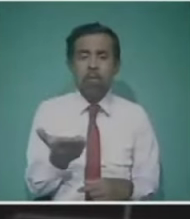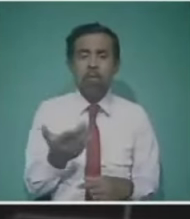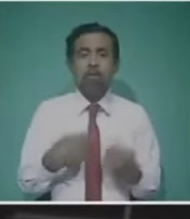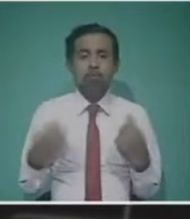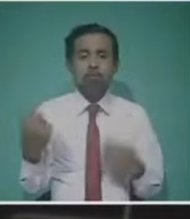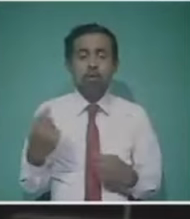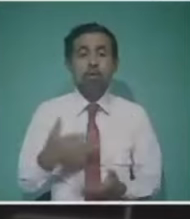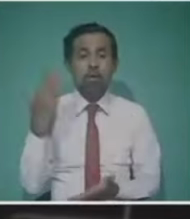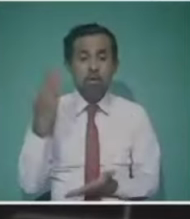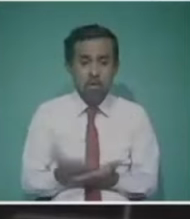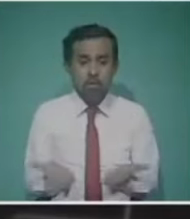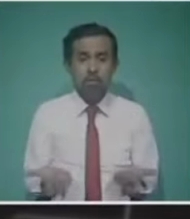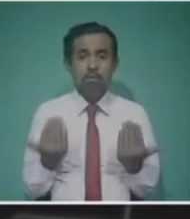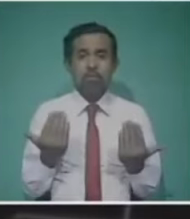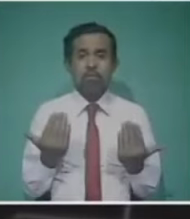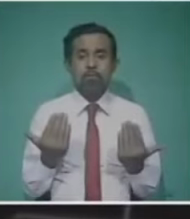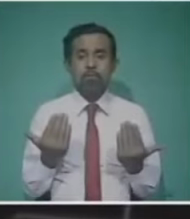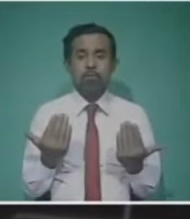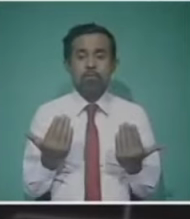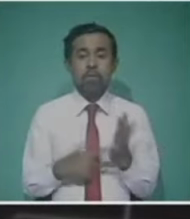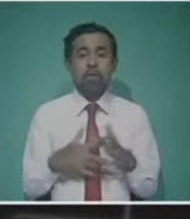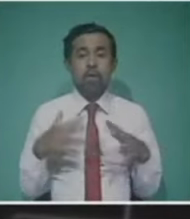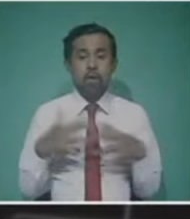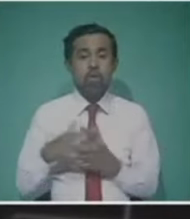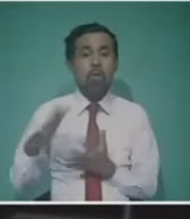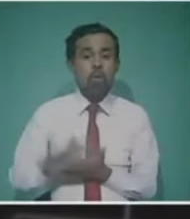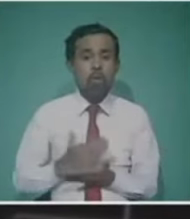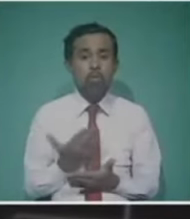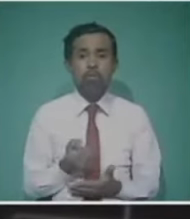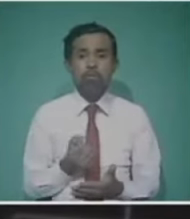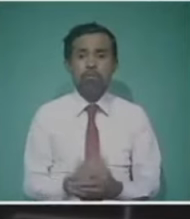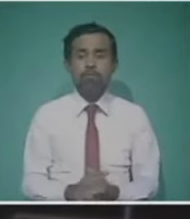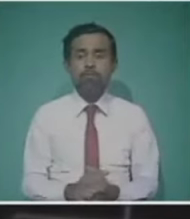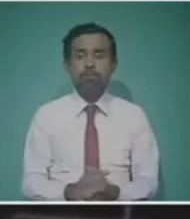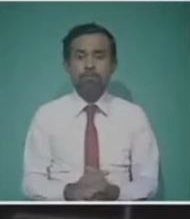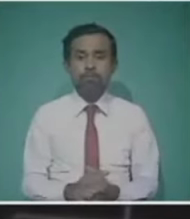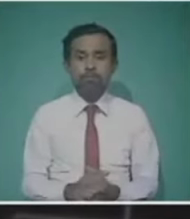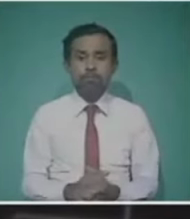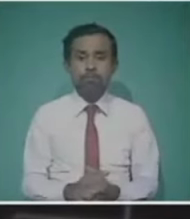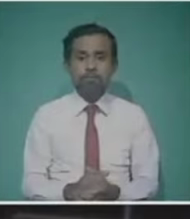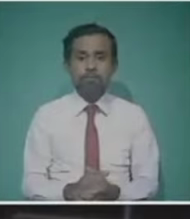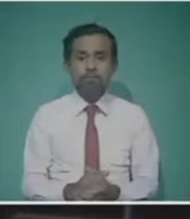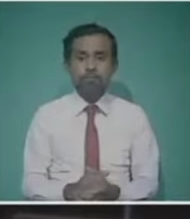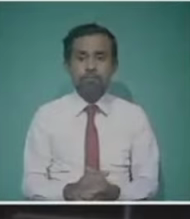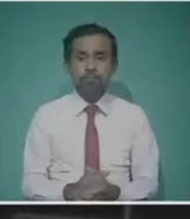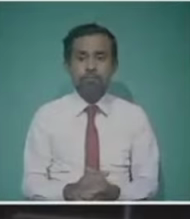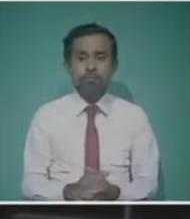இந்த சட்டம் பேருதவியாக அமையும். அதற்கு இது வழி போலும் என்று நான் நம்புகிறேன்.